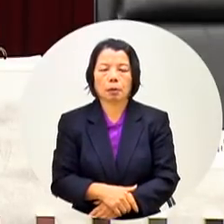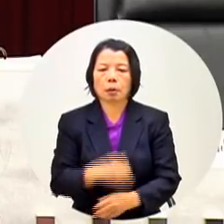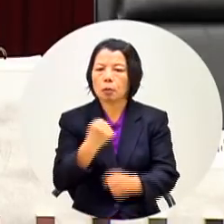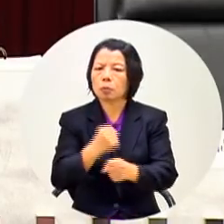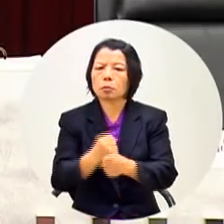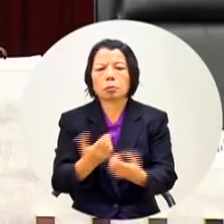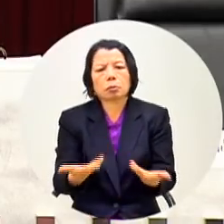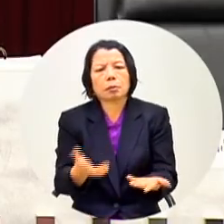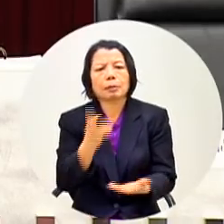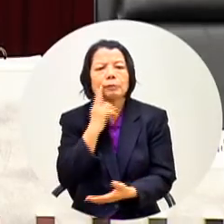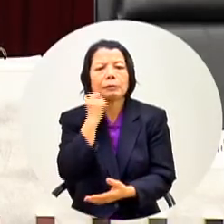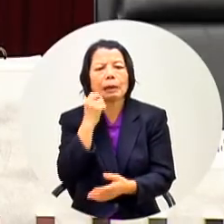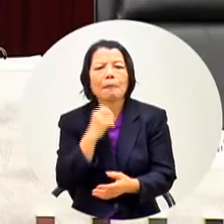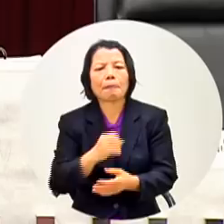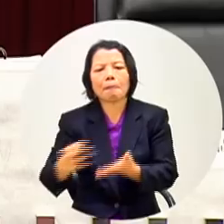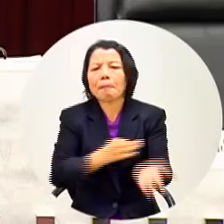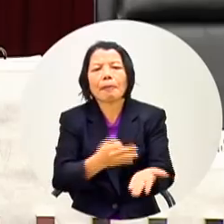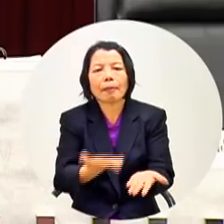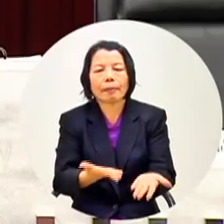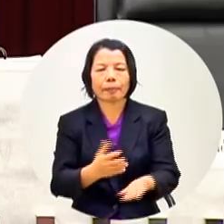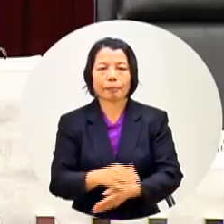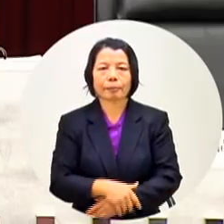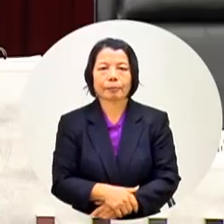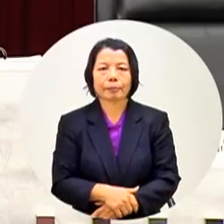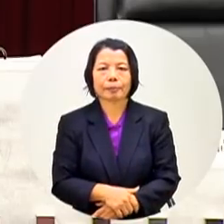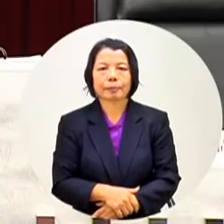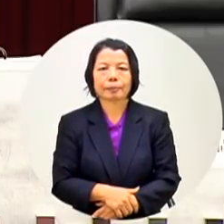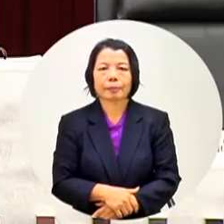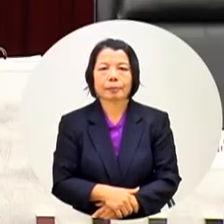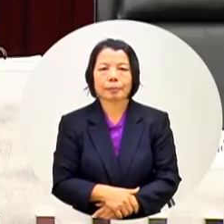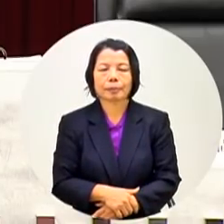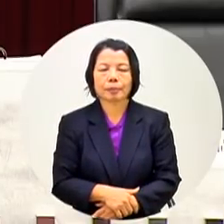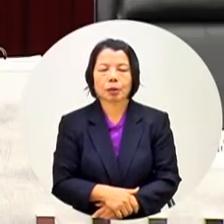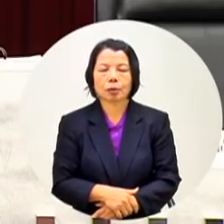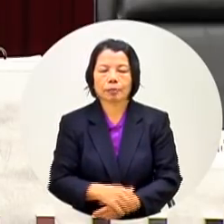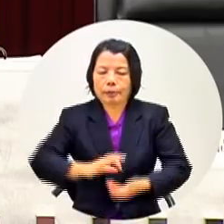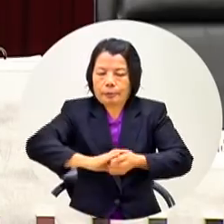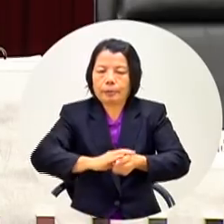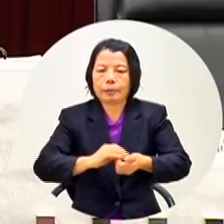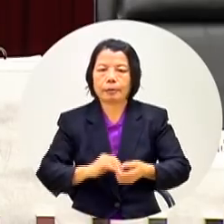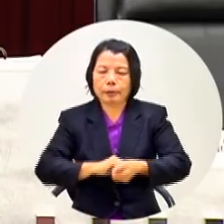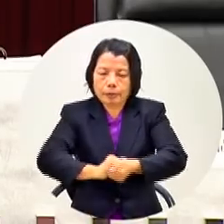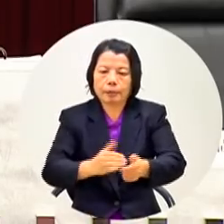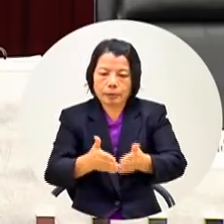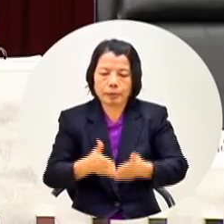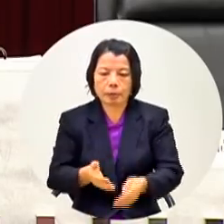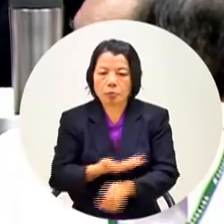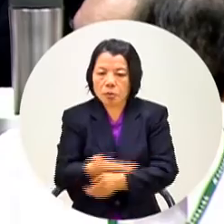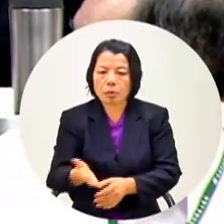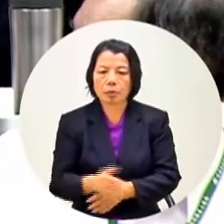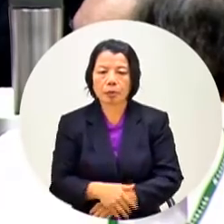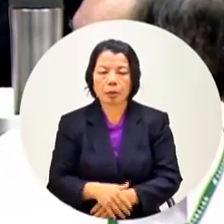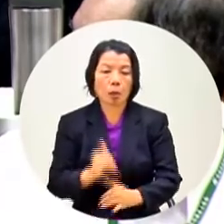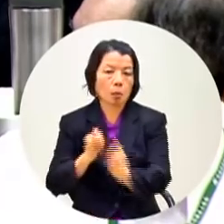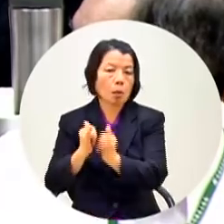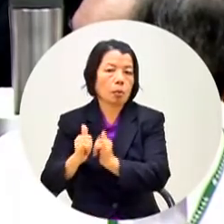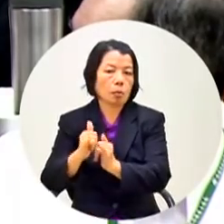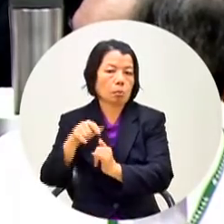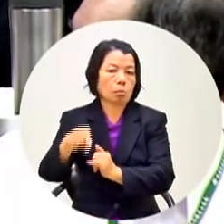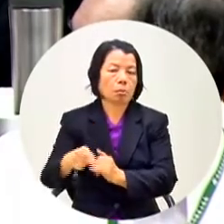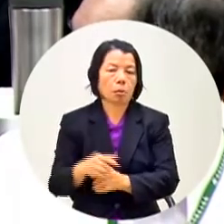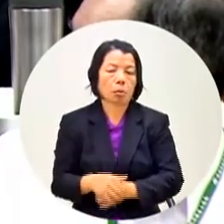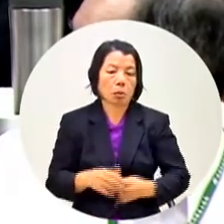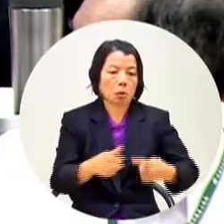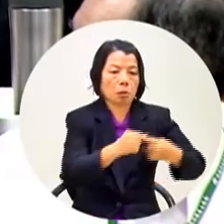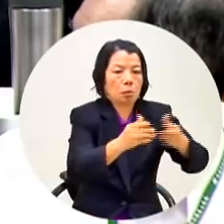我们一定要一车到底。 啊、 一车到底来营运、 啊， 不能让乘客说，我到某一阶那个第一阶，我还要换车，不能这样。 我讲你